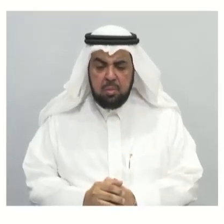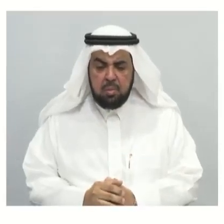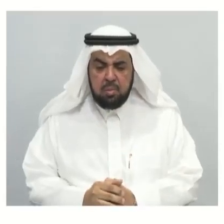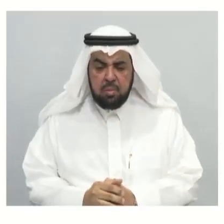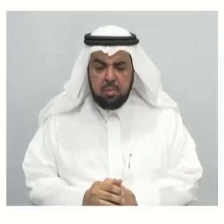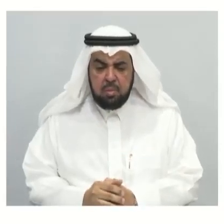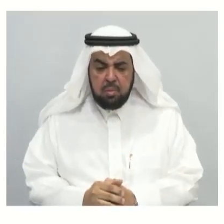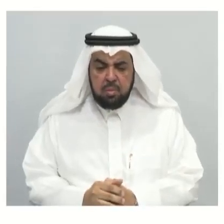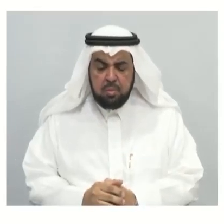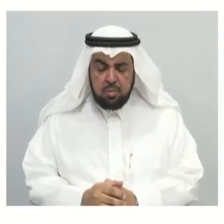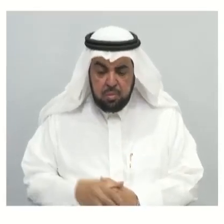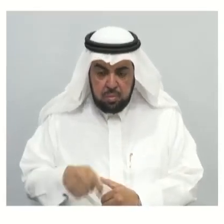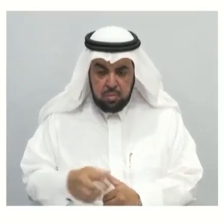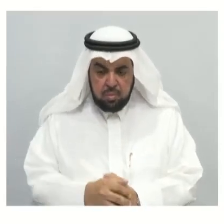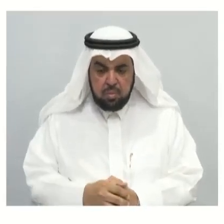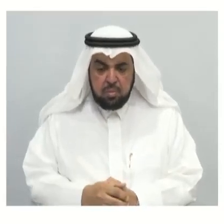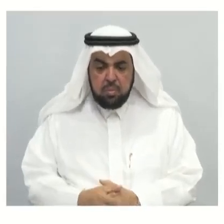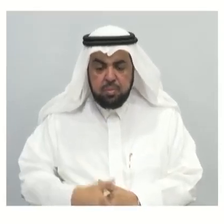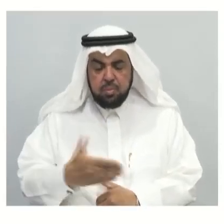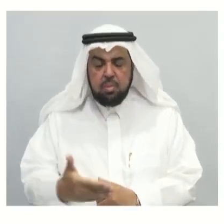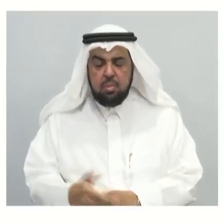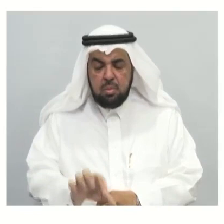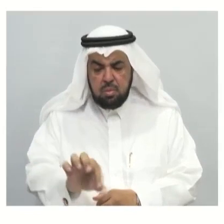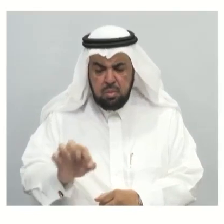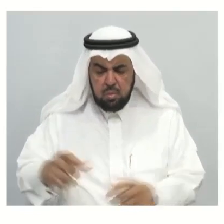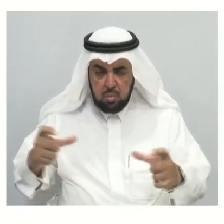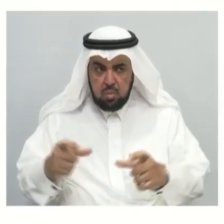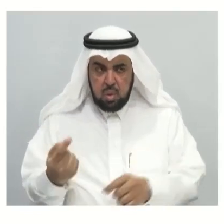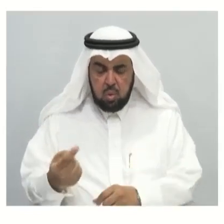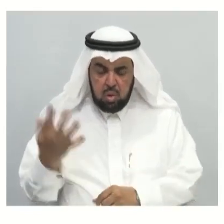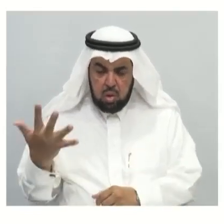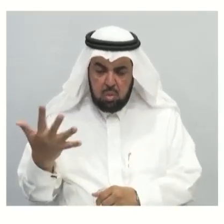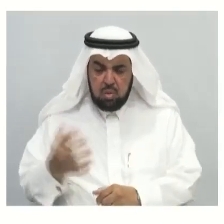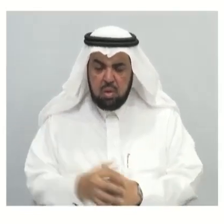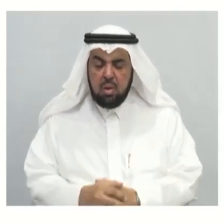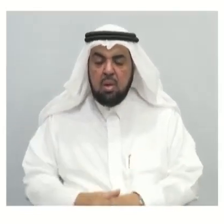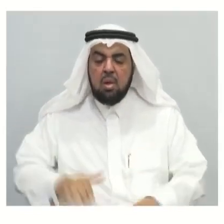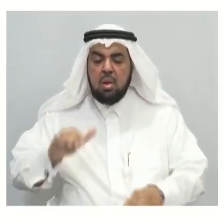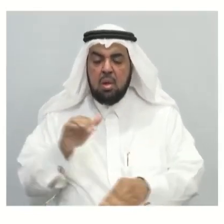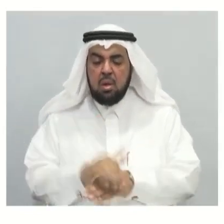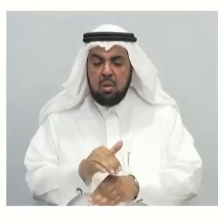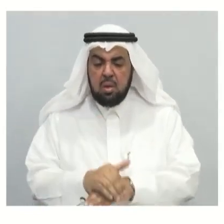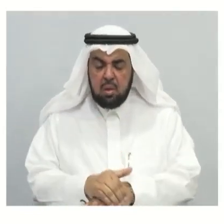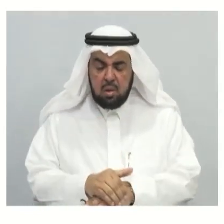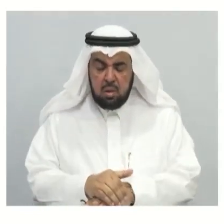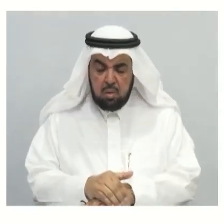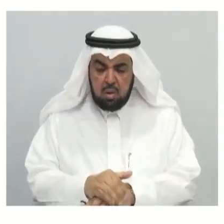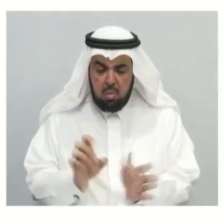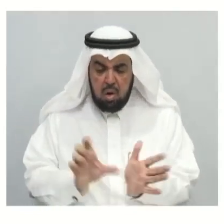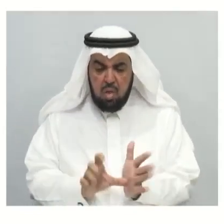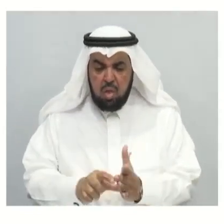العربيه اذا بعد ان استنتجنا عنوان الوحده الخامسه والتي تتحدث عن المنظمات